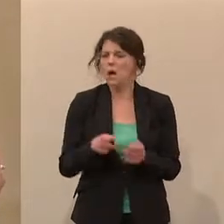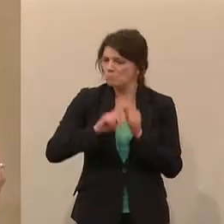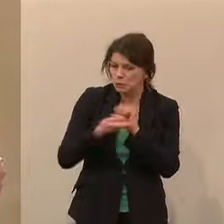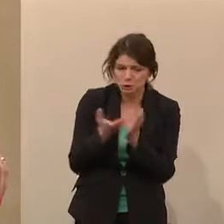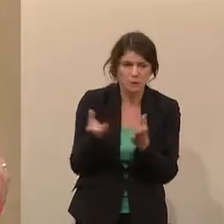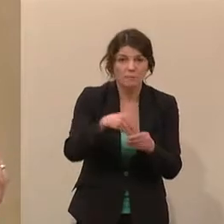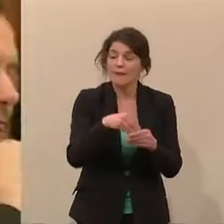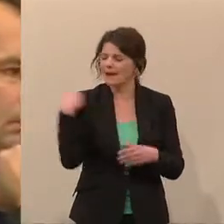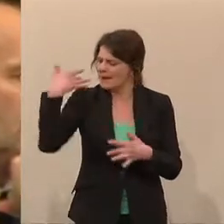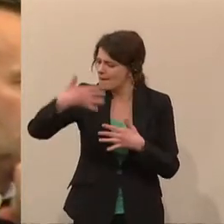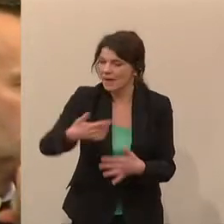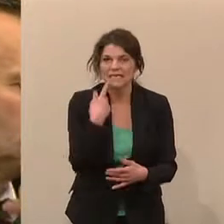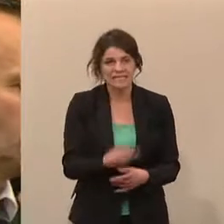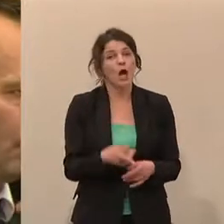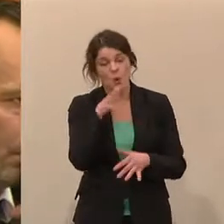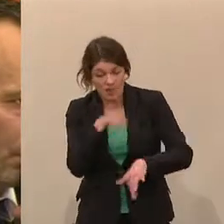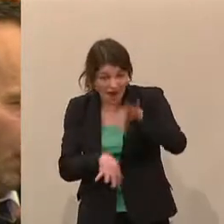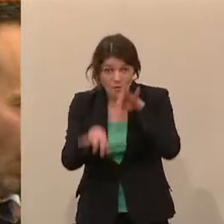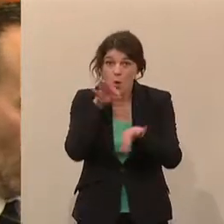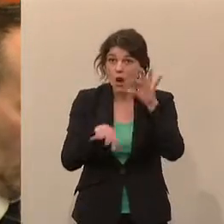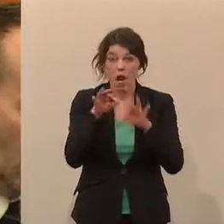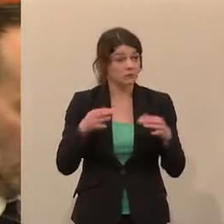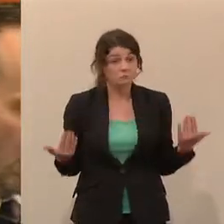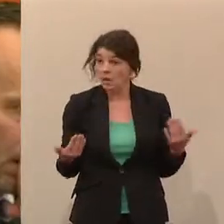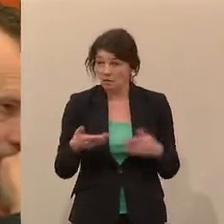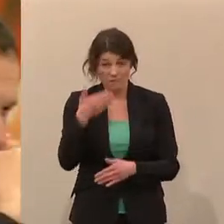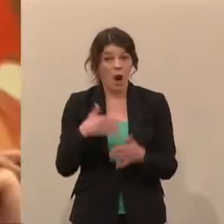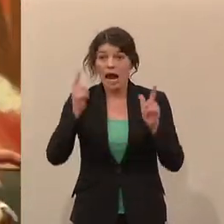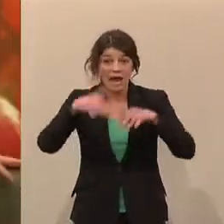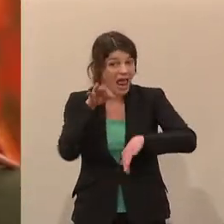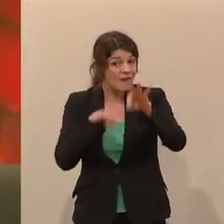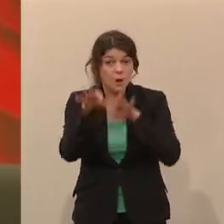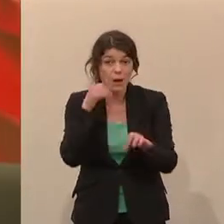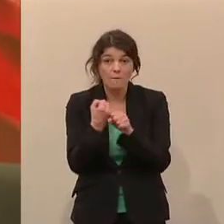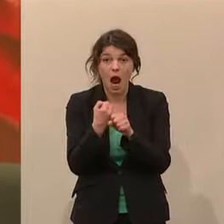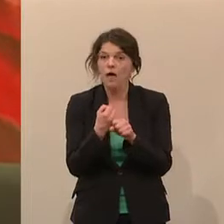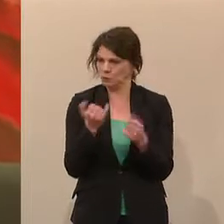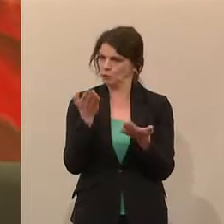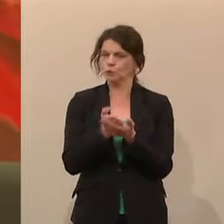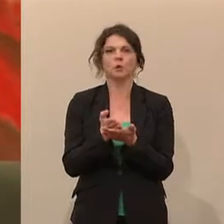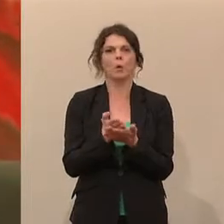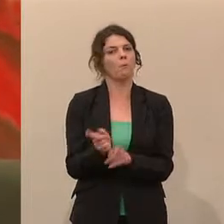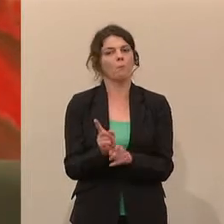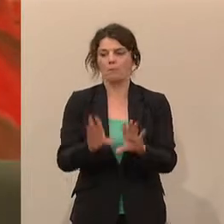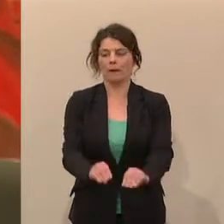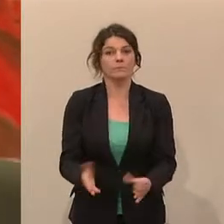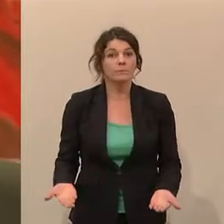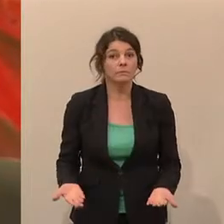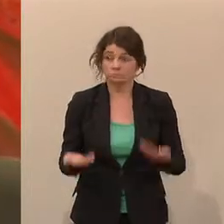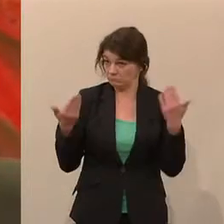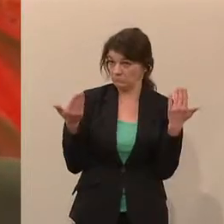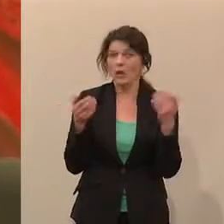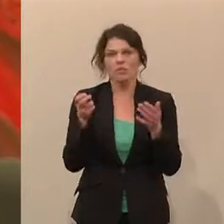hin oder her es hat immer geheißen wird evaluiert werden und bevor noch nicht die evaluierung stattgefunden hat wird sie nun definitiv abgeschafft